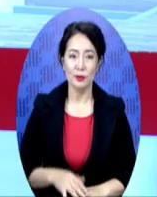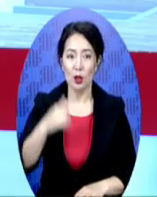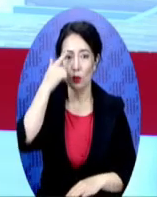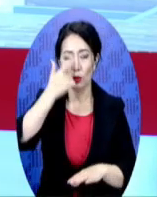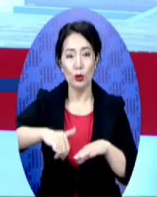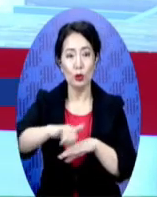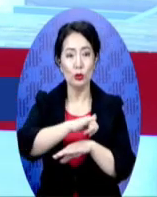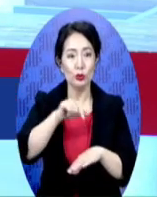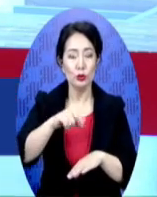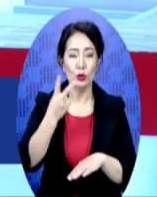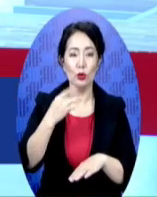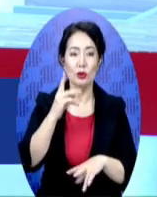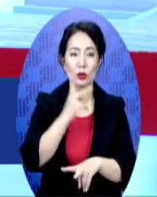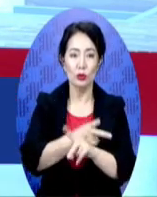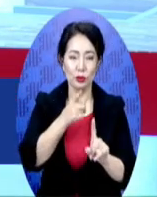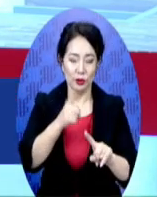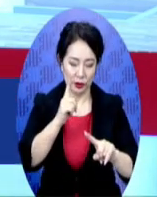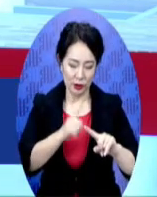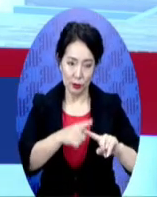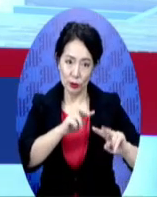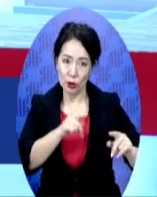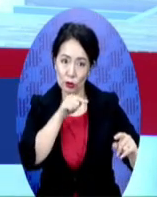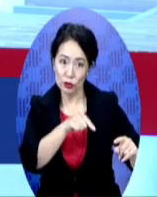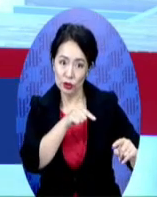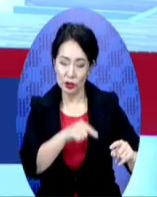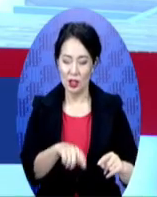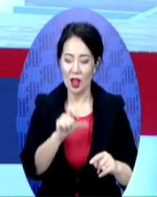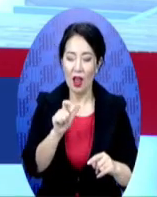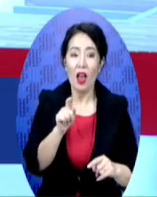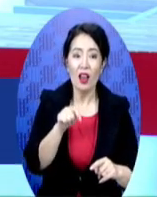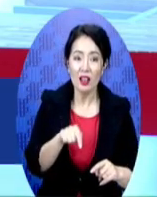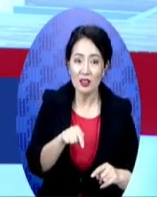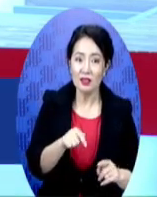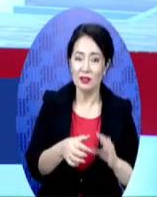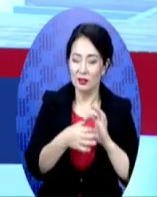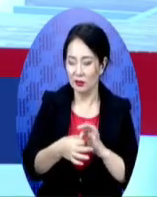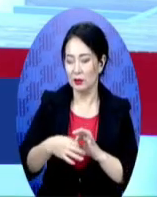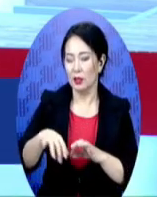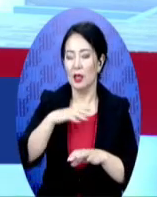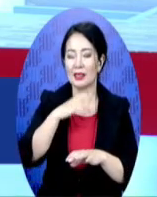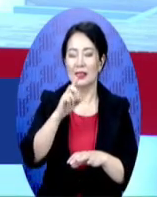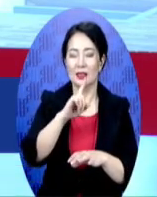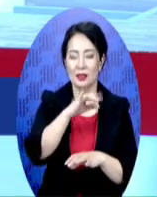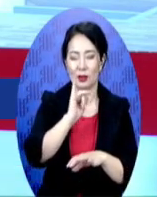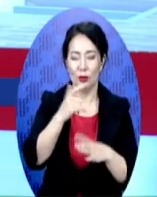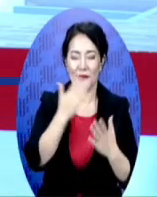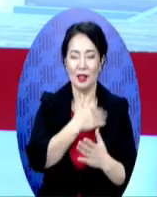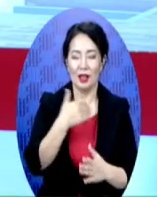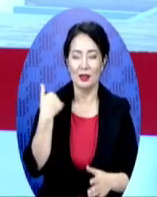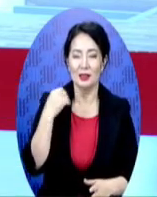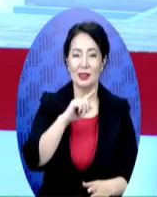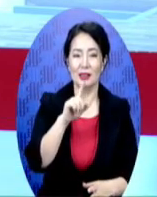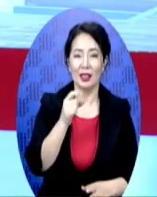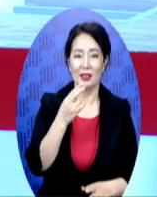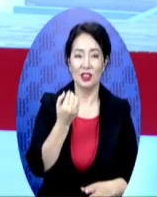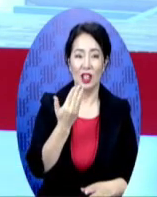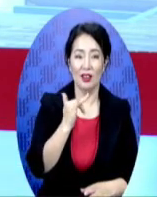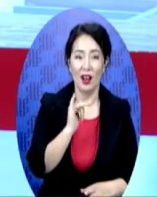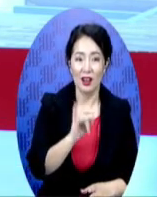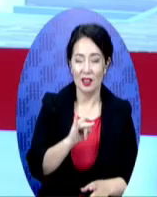Монгол улсын үндсэн хуулийн нэмэлт өөрчлөлтийн уг ихийг улсын хурлын дарга зандан шатар Монгол улсын ерөнхийлөгч Бат Тулгад өргөн барьлаа. Төрийн тэргүүн үндсэн хуулийн